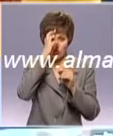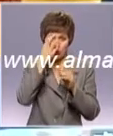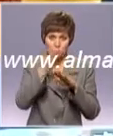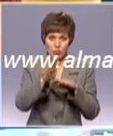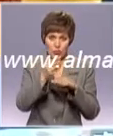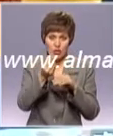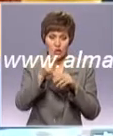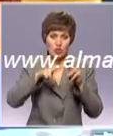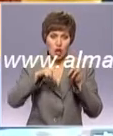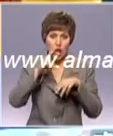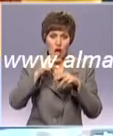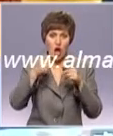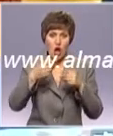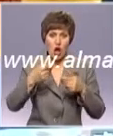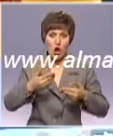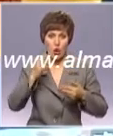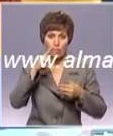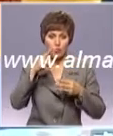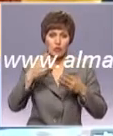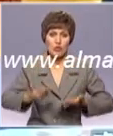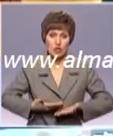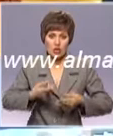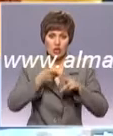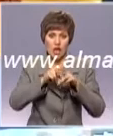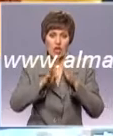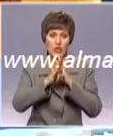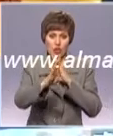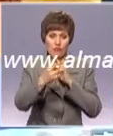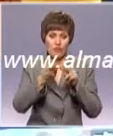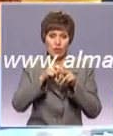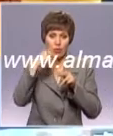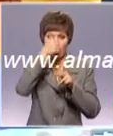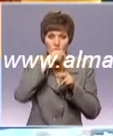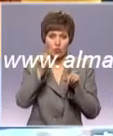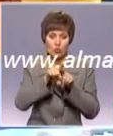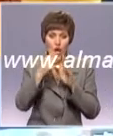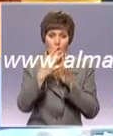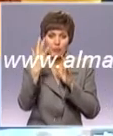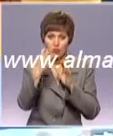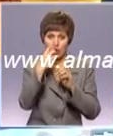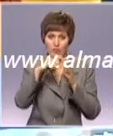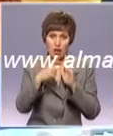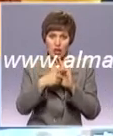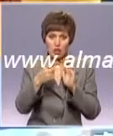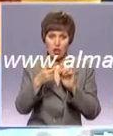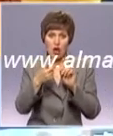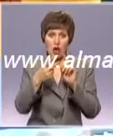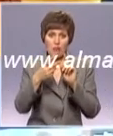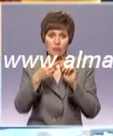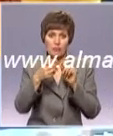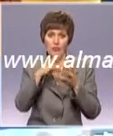строительство коммунального жилья для очередников. По нему в этом году тоже будет порядка 500 квартир. Первые 100 мы уже